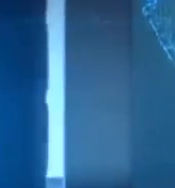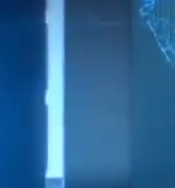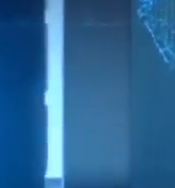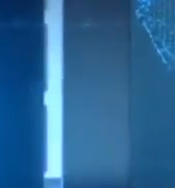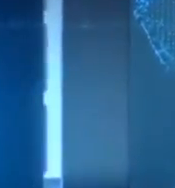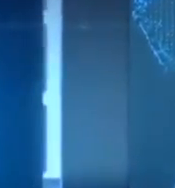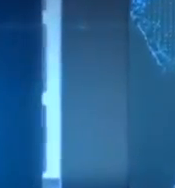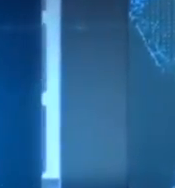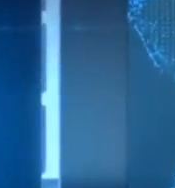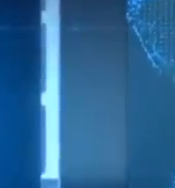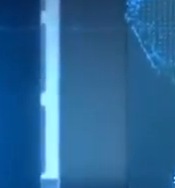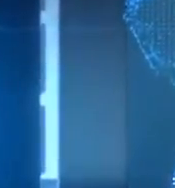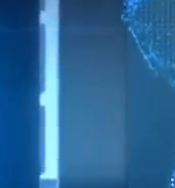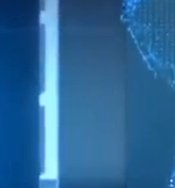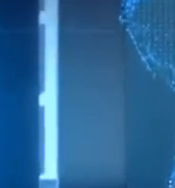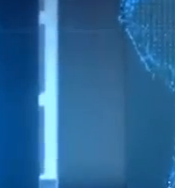Талдыкурган.